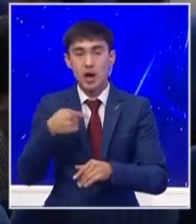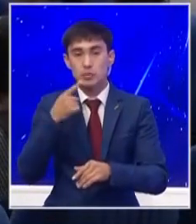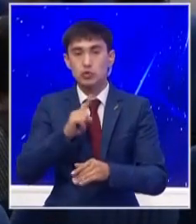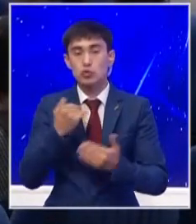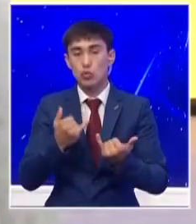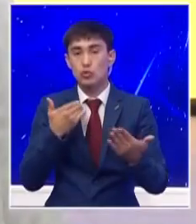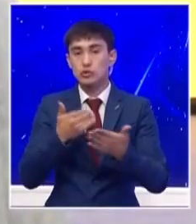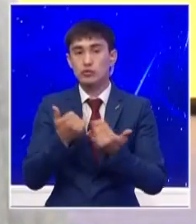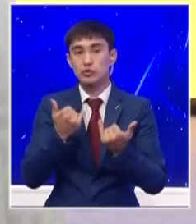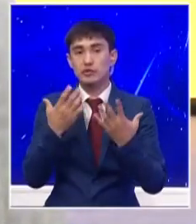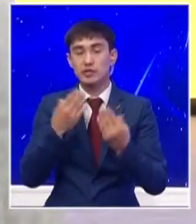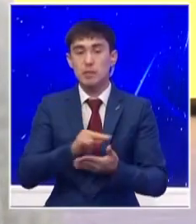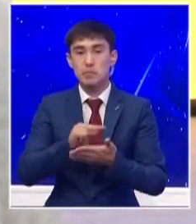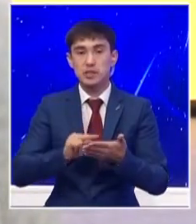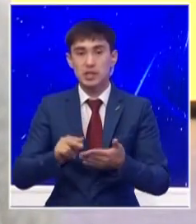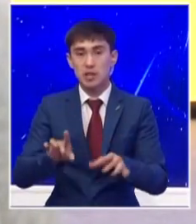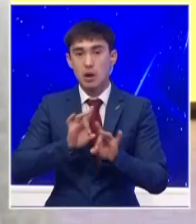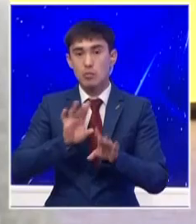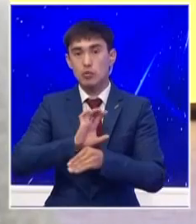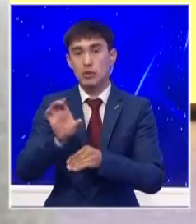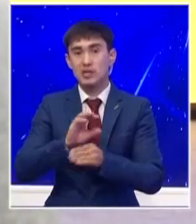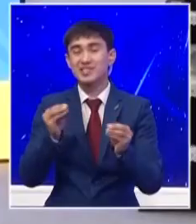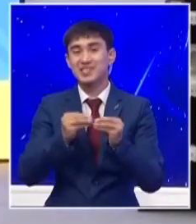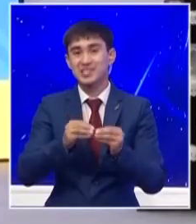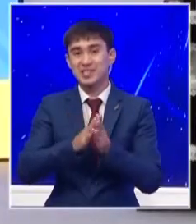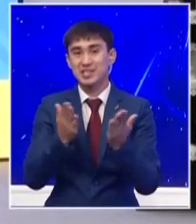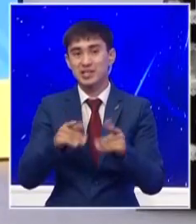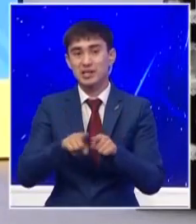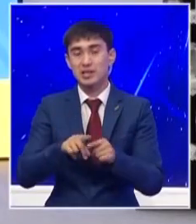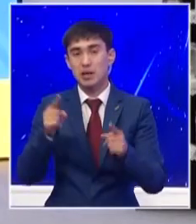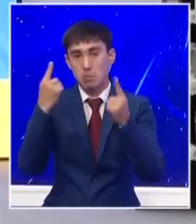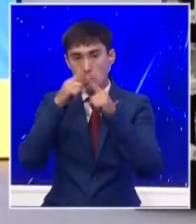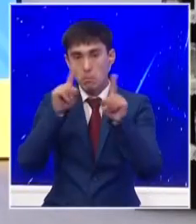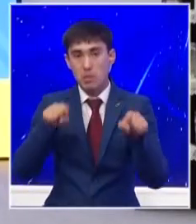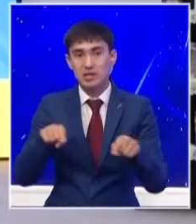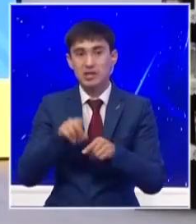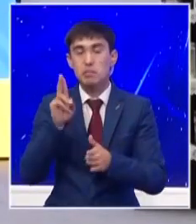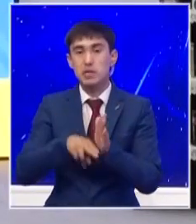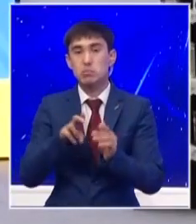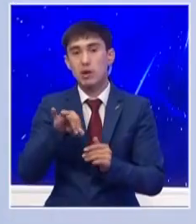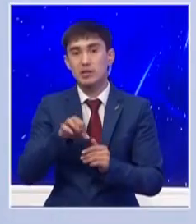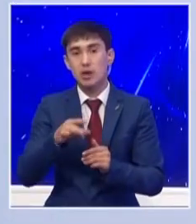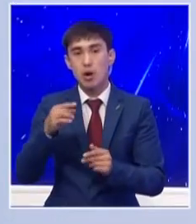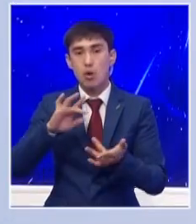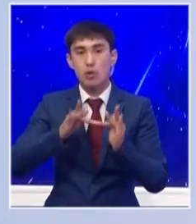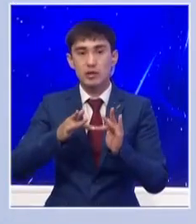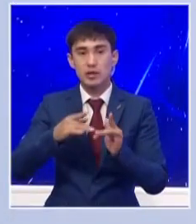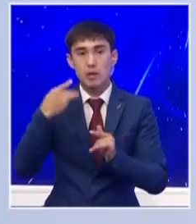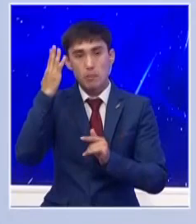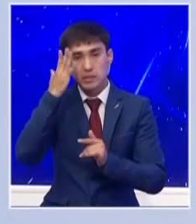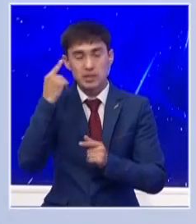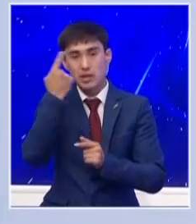что до сегодняшнего дня писатель опубликовал десятки книг, таких как «Портреты без палитры», «Онлайн мысли наедине»,